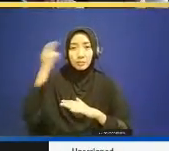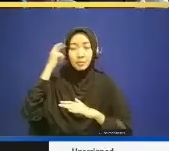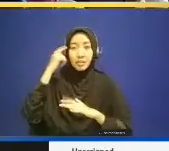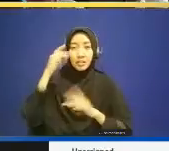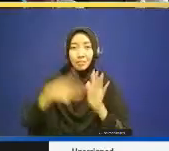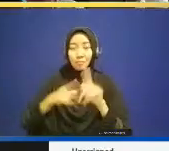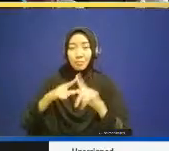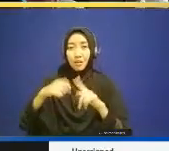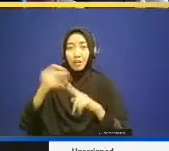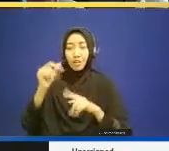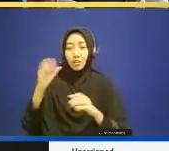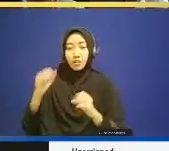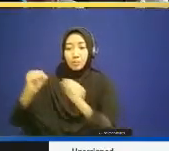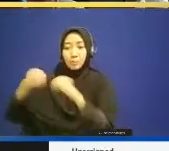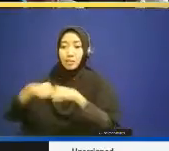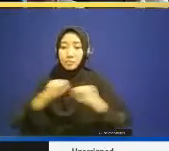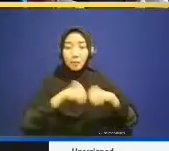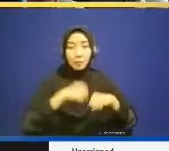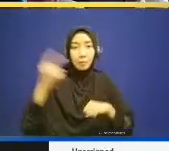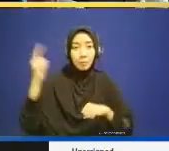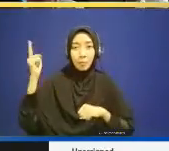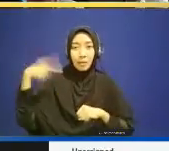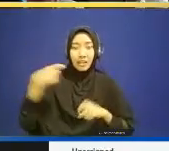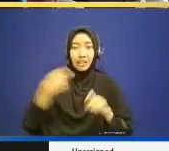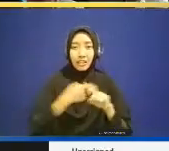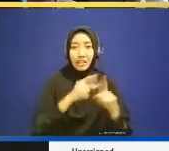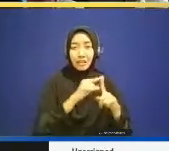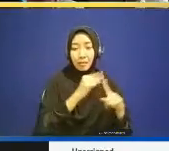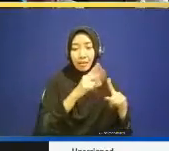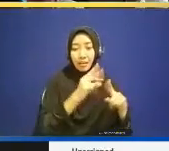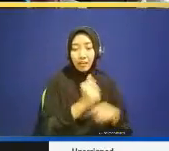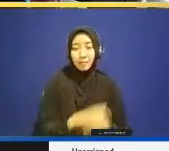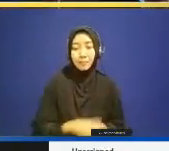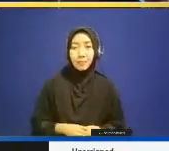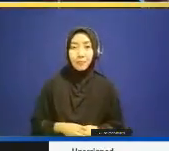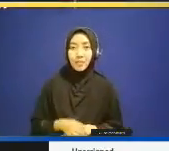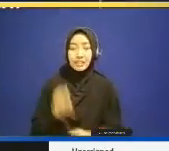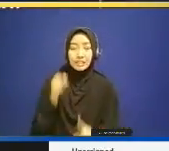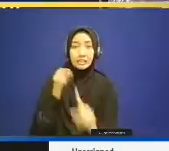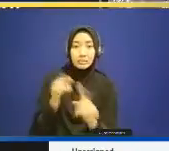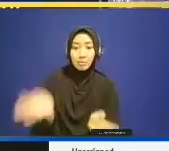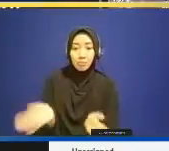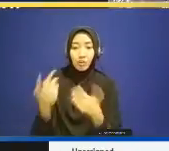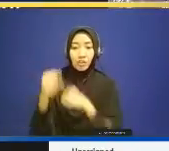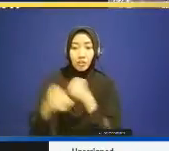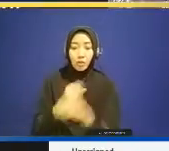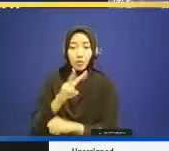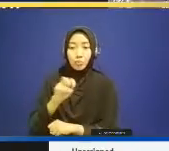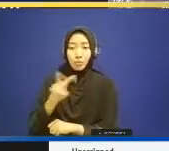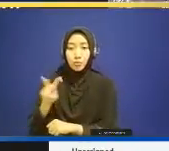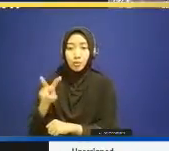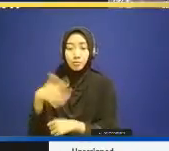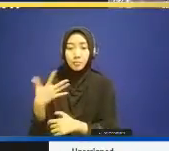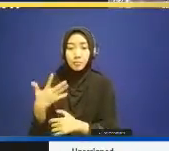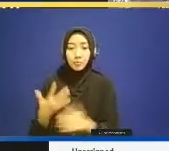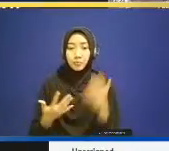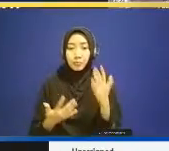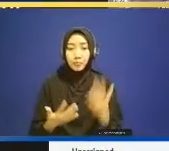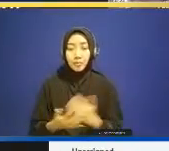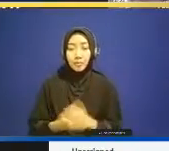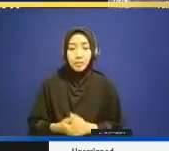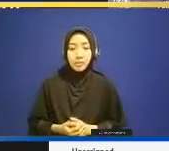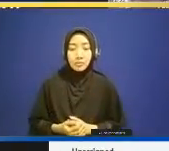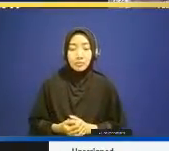yang telah disepakati antara pemerintah dengan DPR sasaran pembangunan untuk Tahun 2022 adalah sebagai berikut